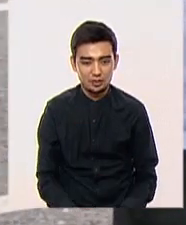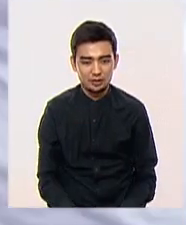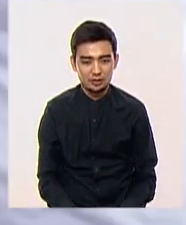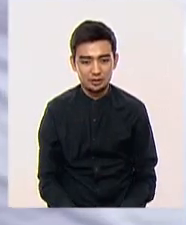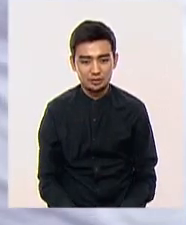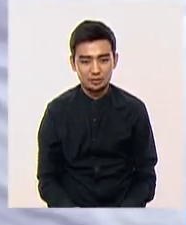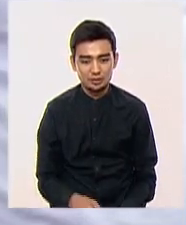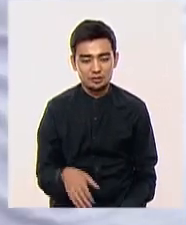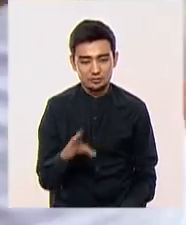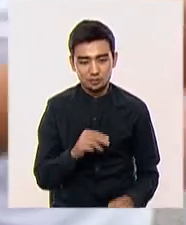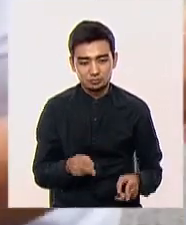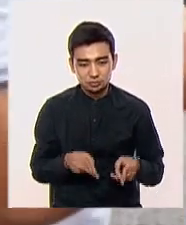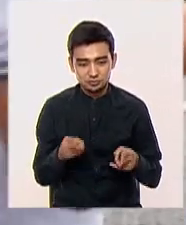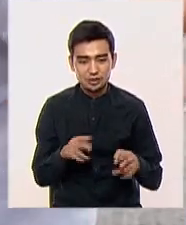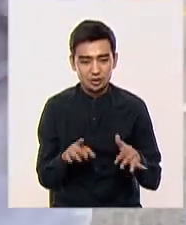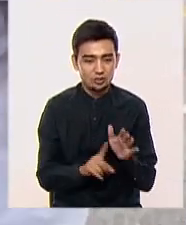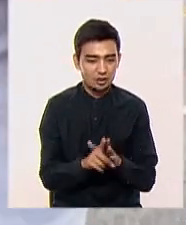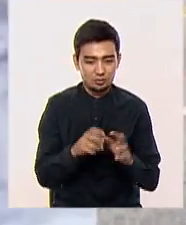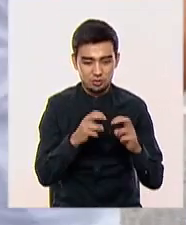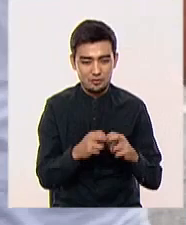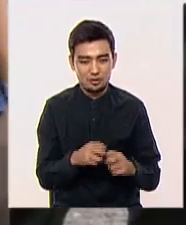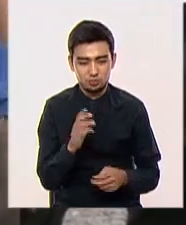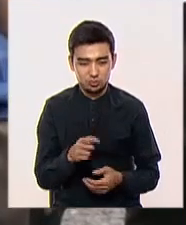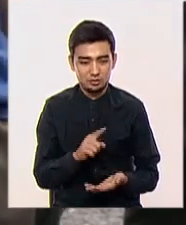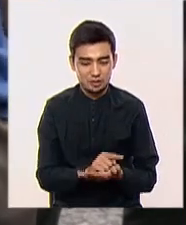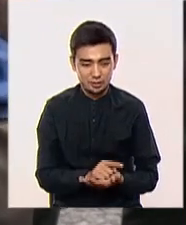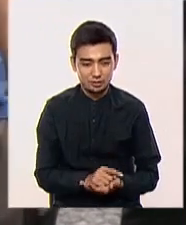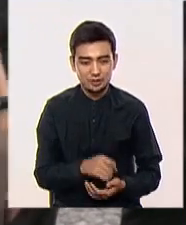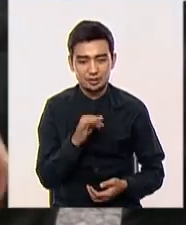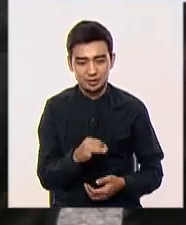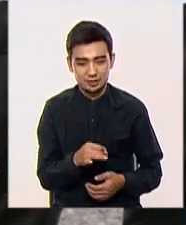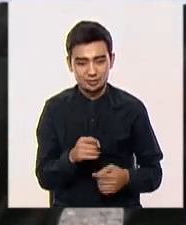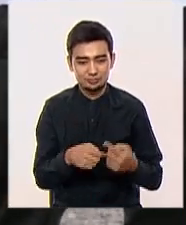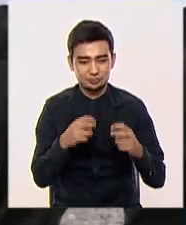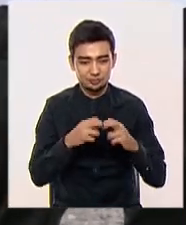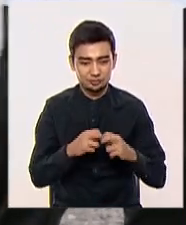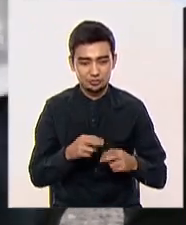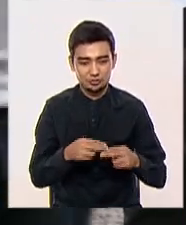Да, также уголовное дело ведется в отношении застройщика, да. Проводятся соответствующие экспертизы.